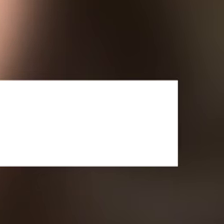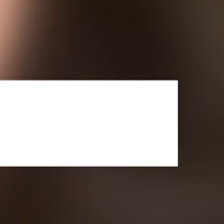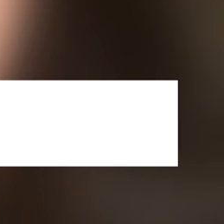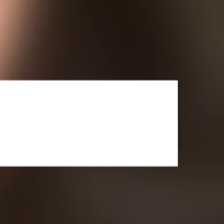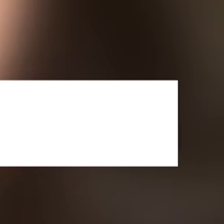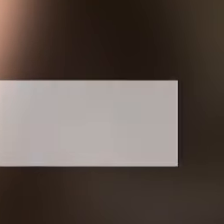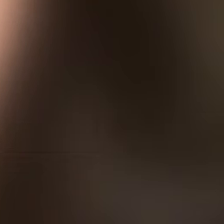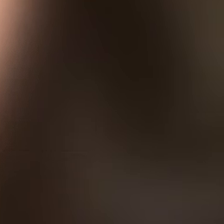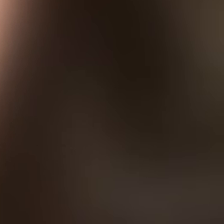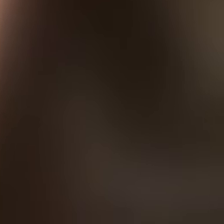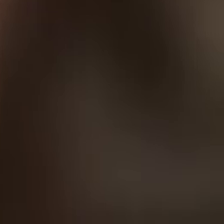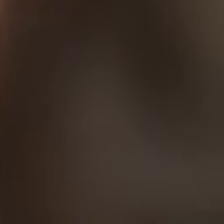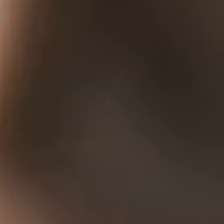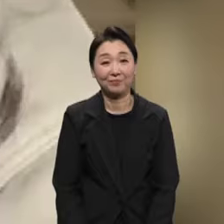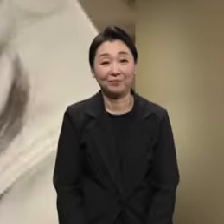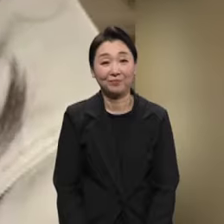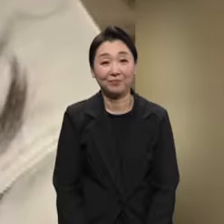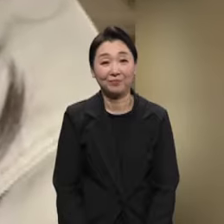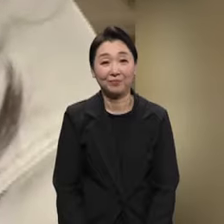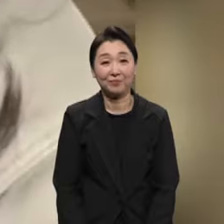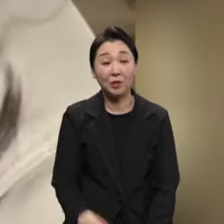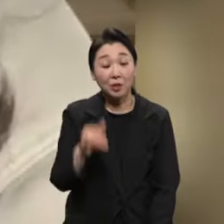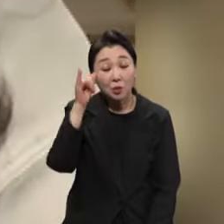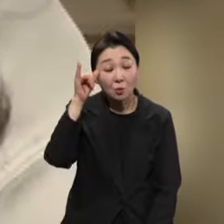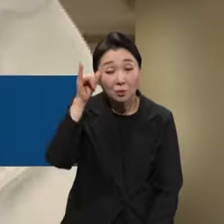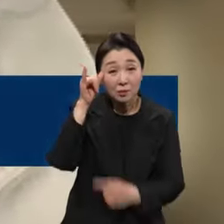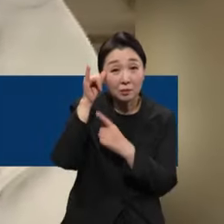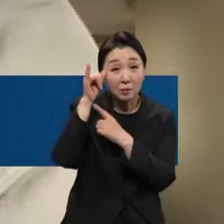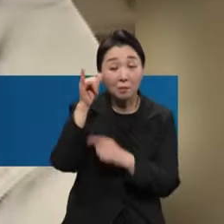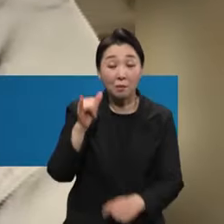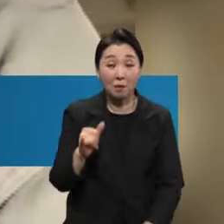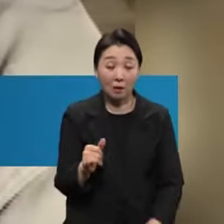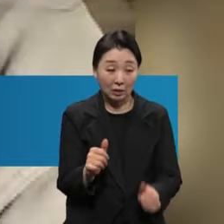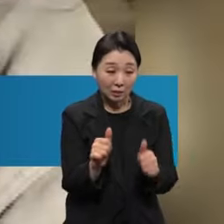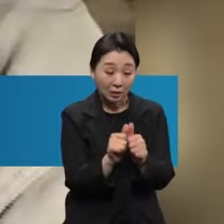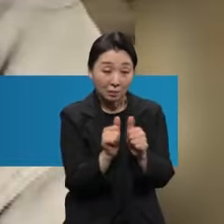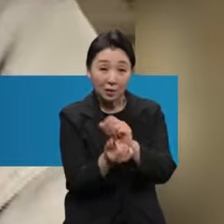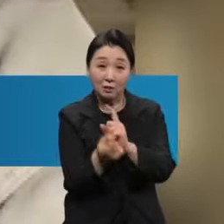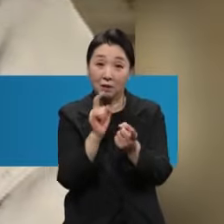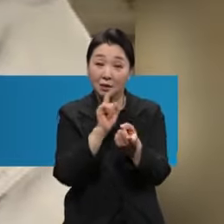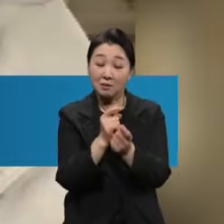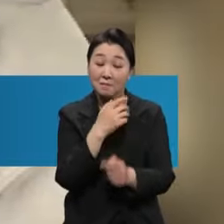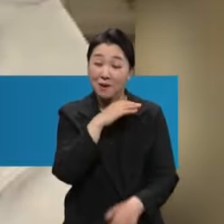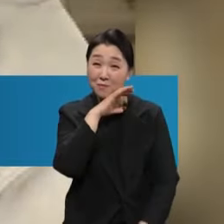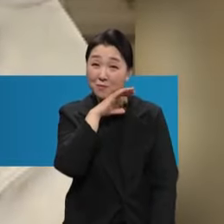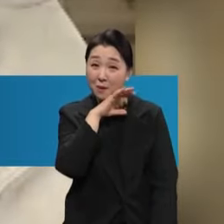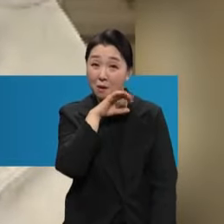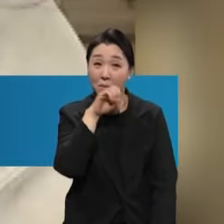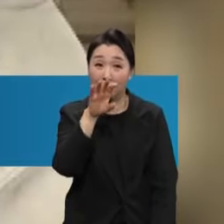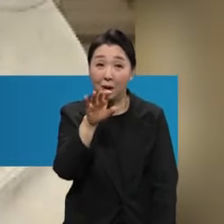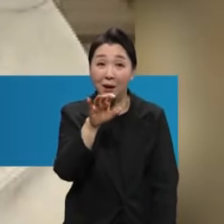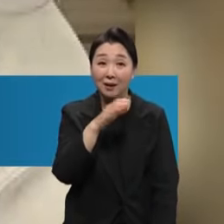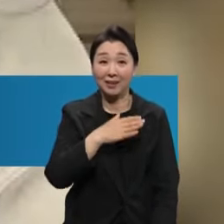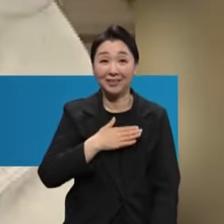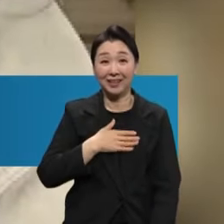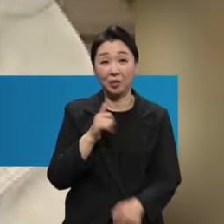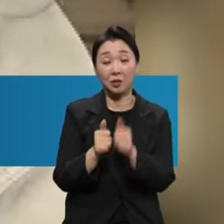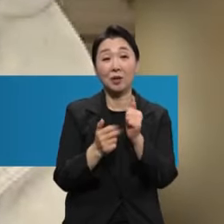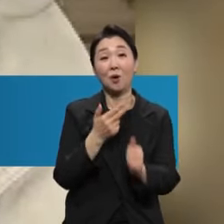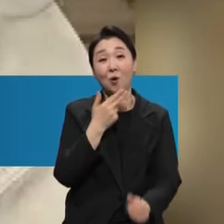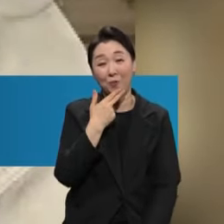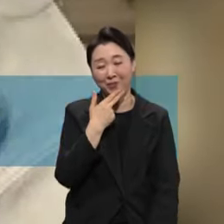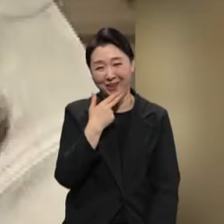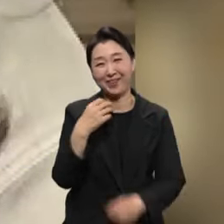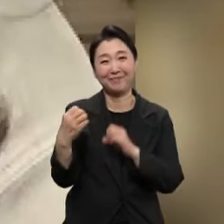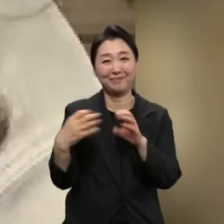name mayonnaise. 인공지능으로 남자가 대체될 거다 이런 불평을 전하자 내겐 경쟁자가 없다